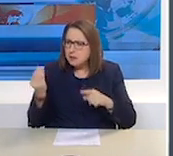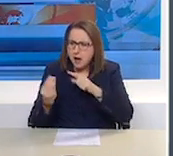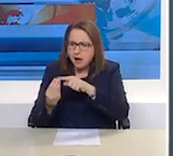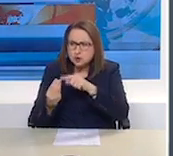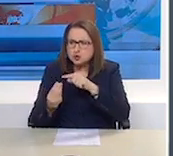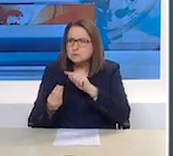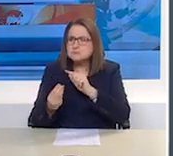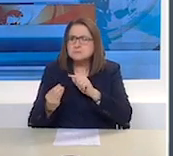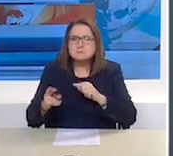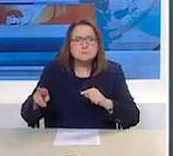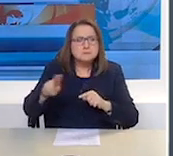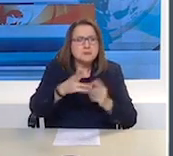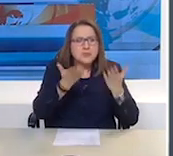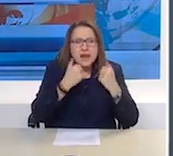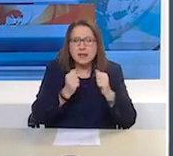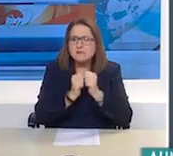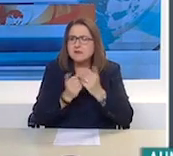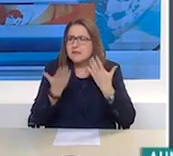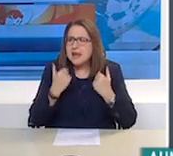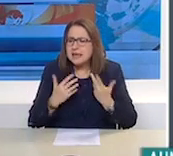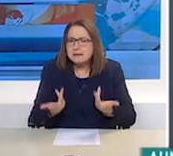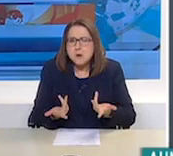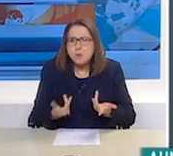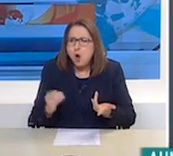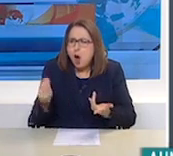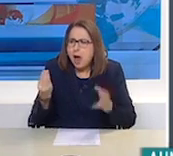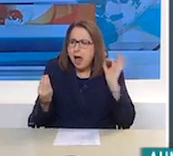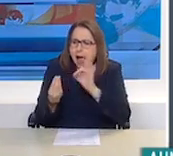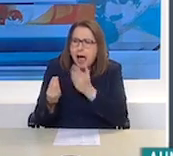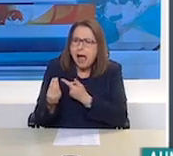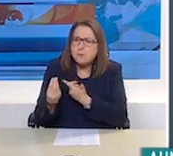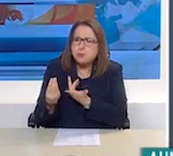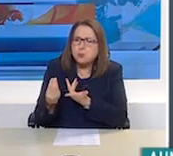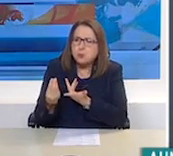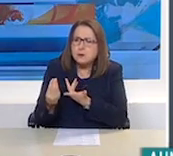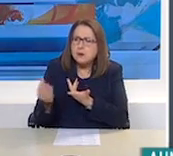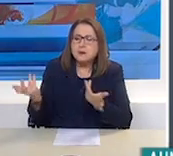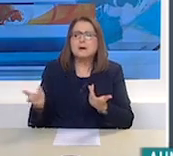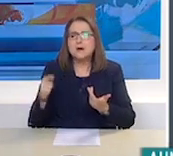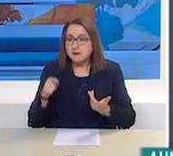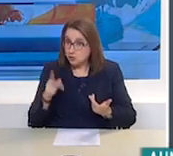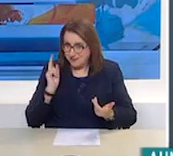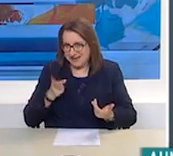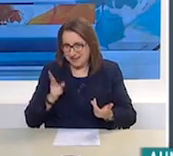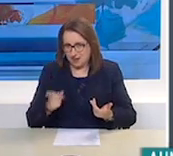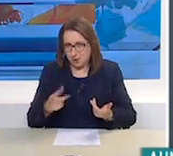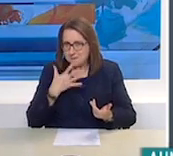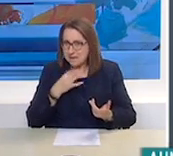αυτό σημαίνει και μεγαλύτερη κυκλοφορία του ιού στην κοινωνία. Αυτή τη στιγμή δεν έχουμε μεγάλη κυκλοφορία και είναι